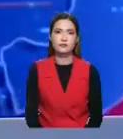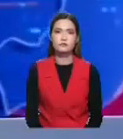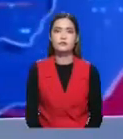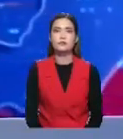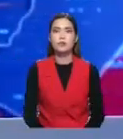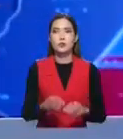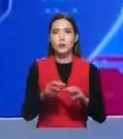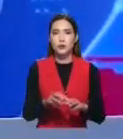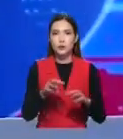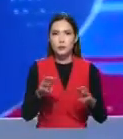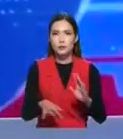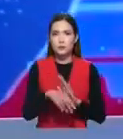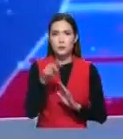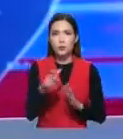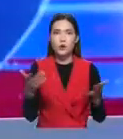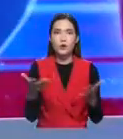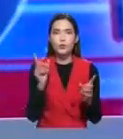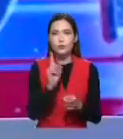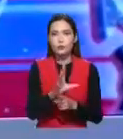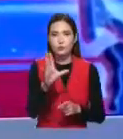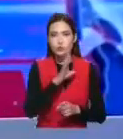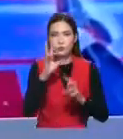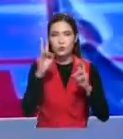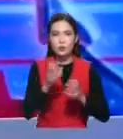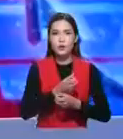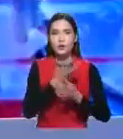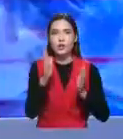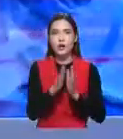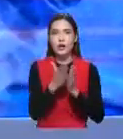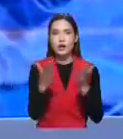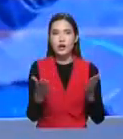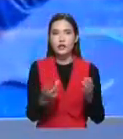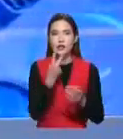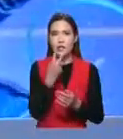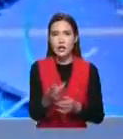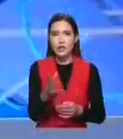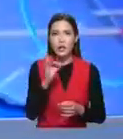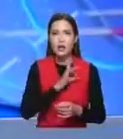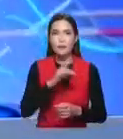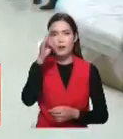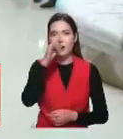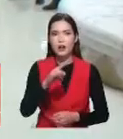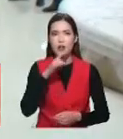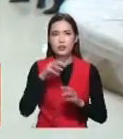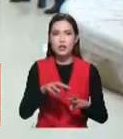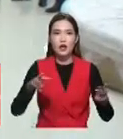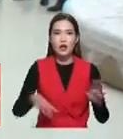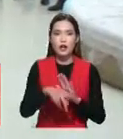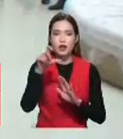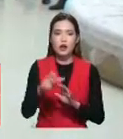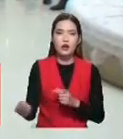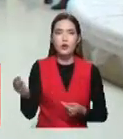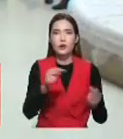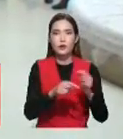Мәслихат депутаты қандай болу керек? Бүгін осында ятаумен жар көрген кітаптың тұсауы кесілді. Салалық баспаны Қазақстан мәслихаттар депутаттары